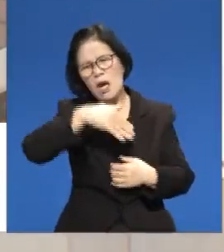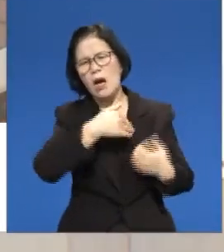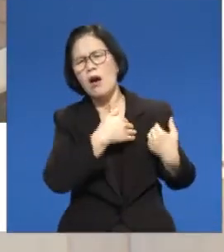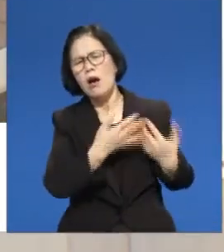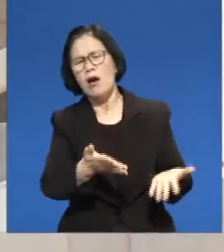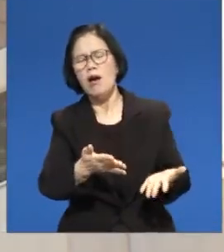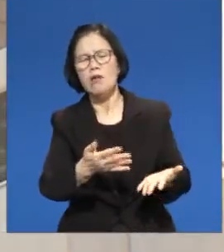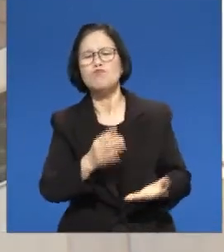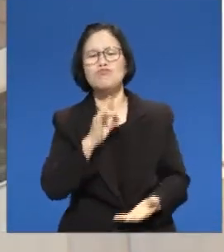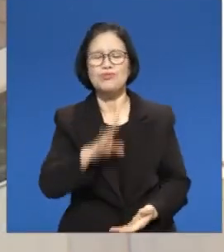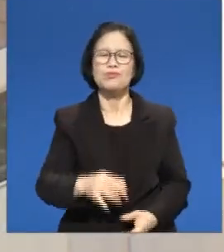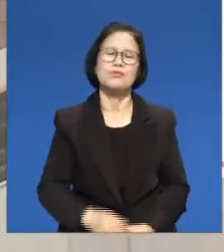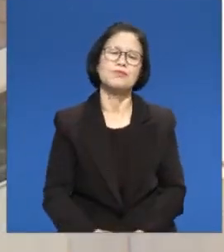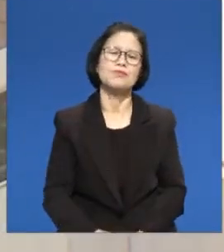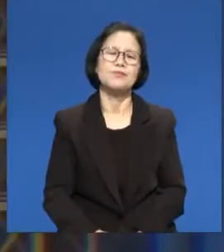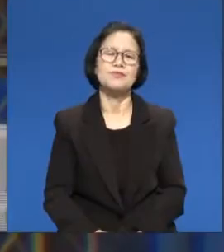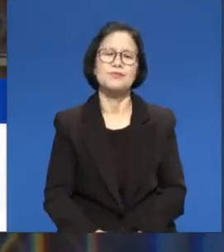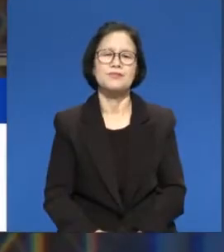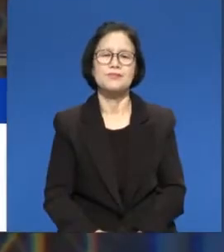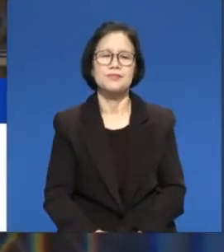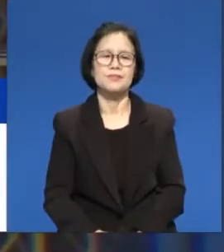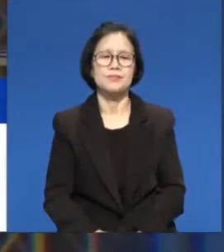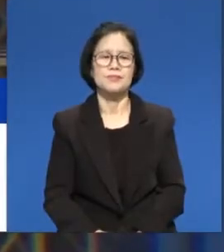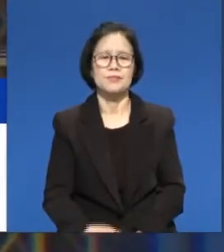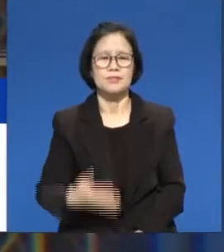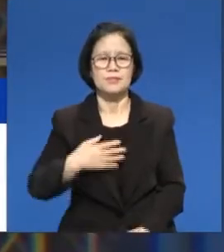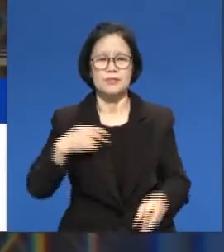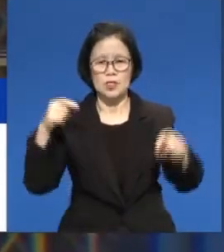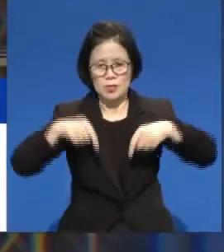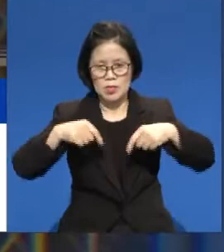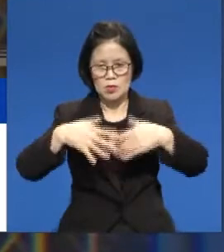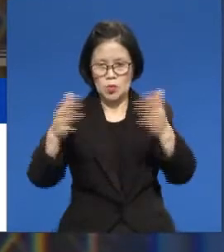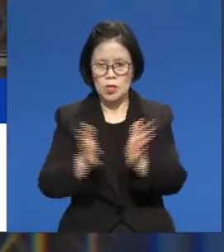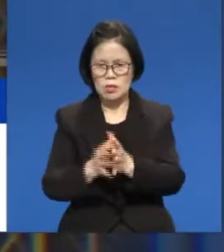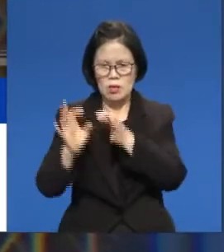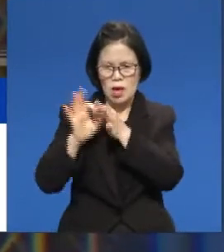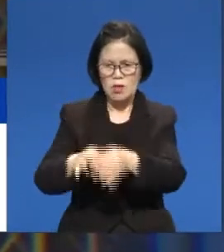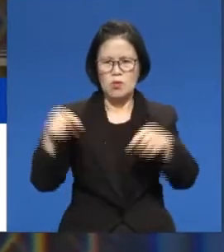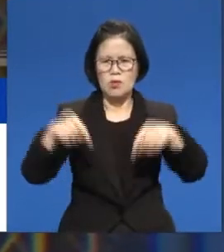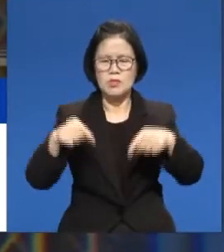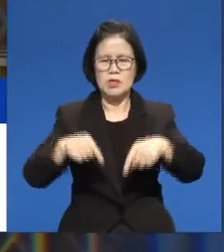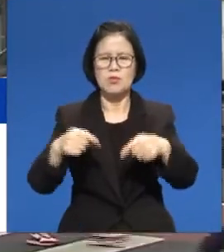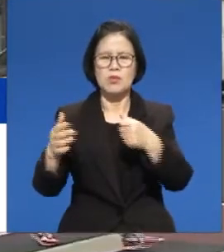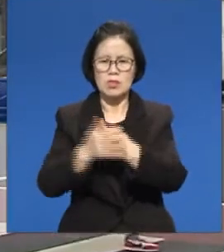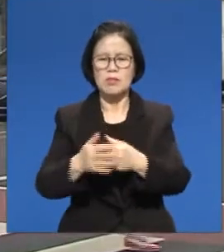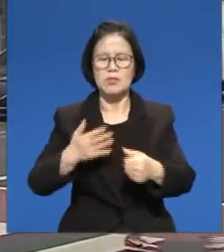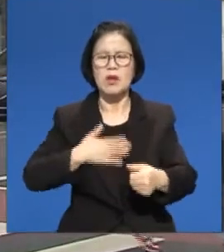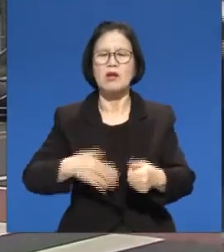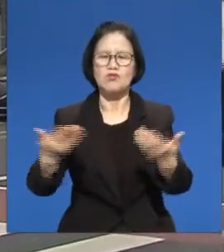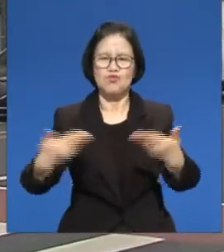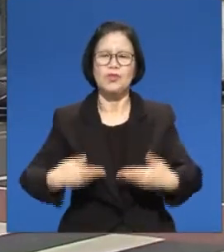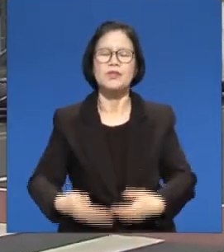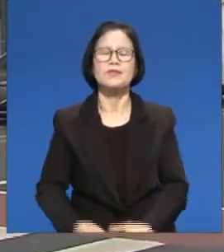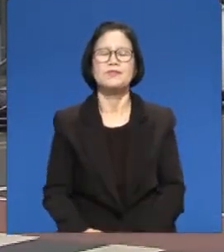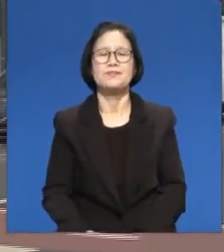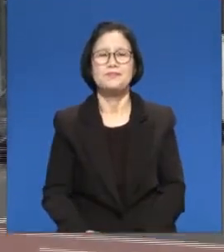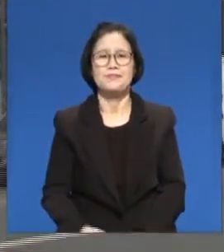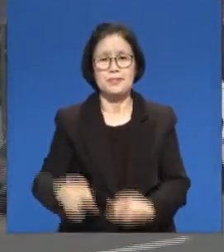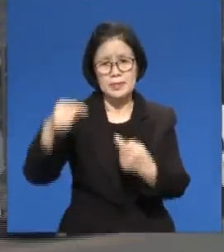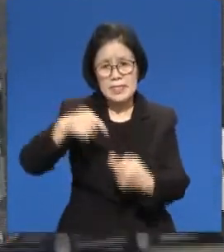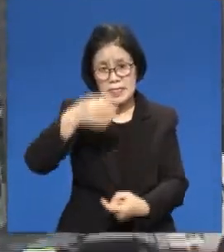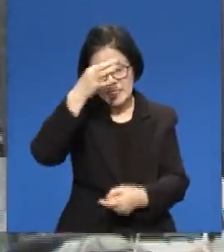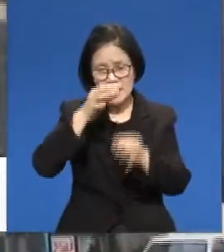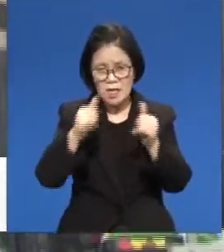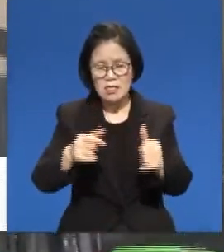하고 있습니다 대략 에휴 최소의 개략도 속살 하고 있기 때문에 비경 라인 만약 힘을 노력할게요 하청업체 기사들의